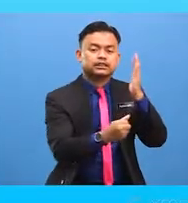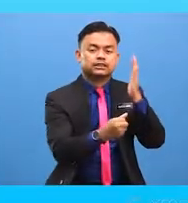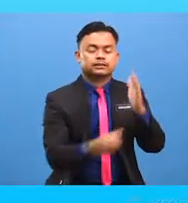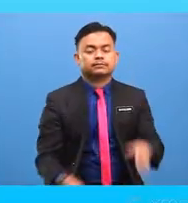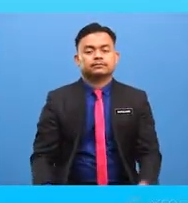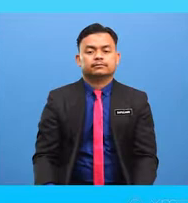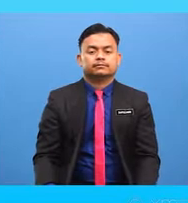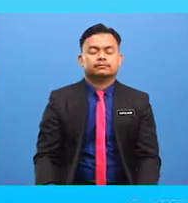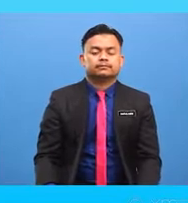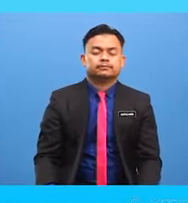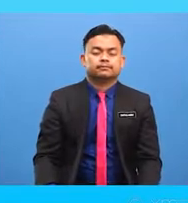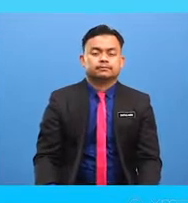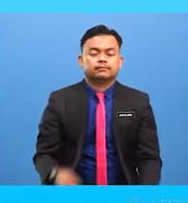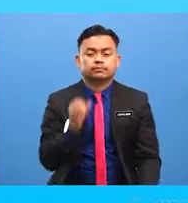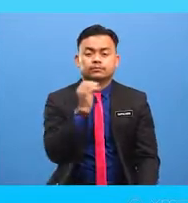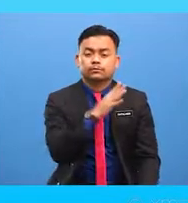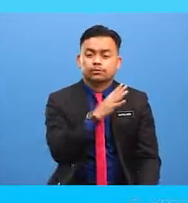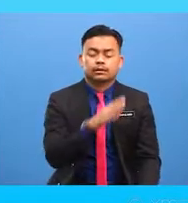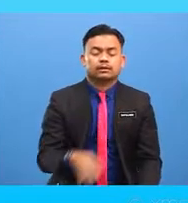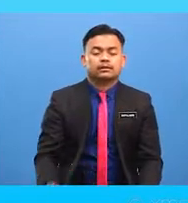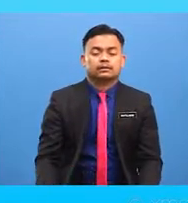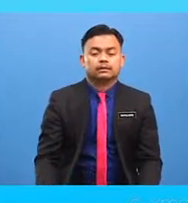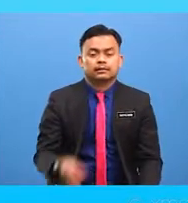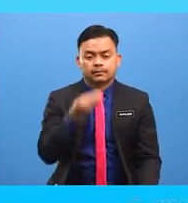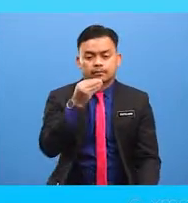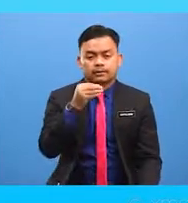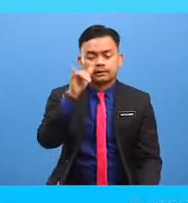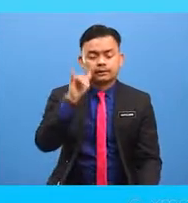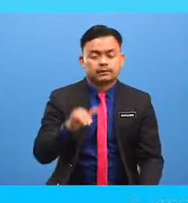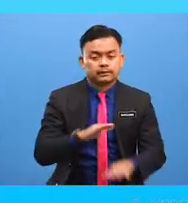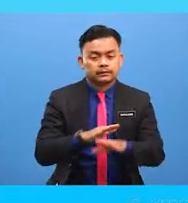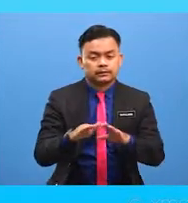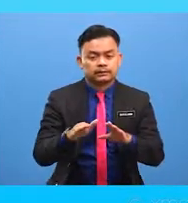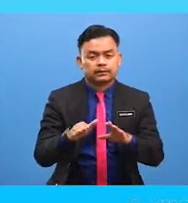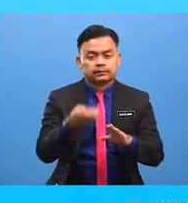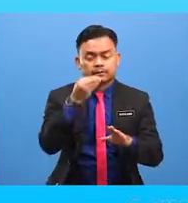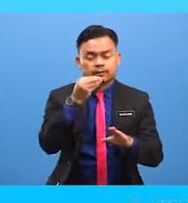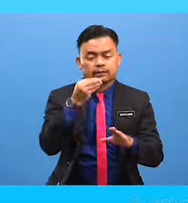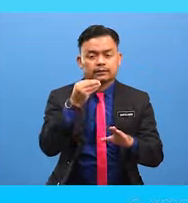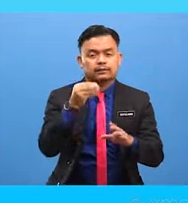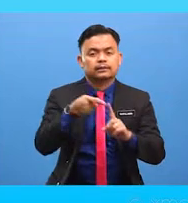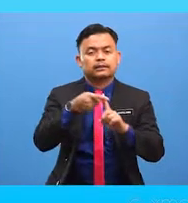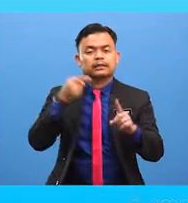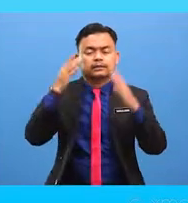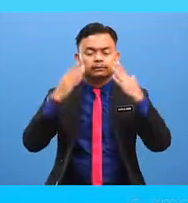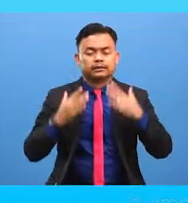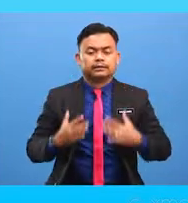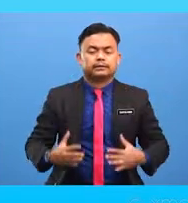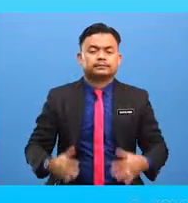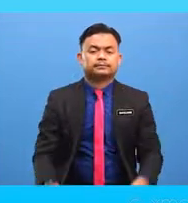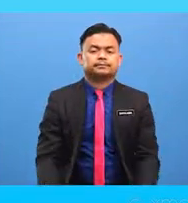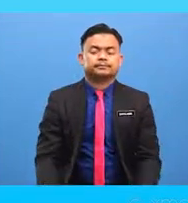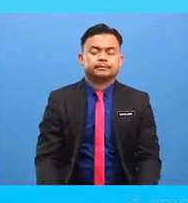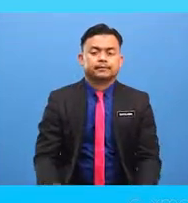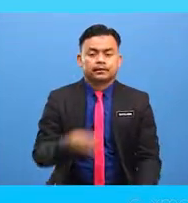Penyahtinjaan adalah proses menyingkirkan makanan yang tidak tercerna dari badan. Makanan